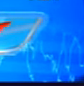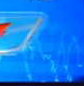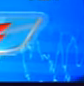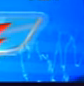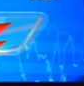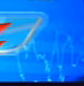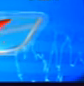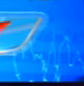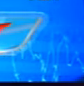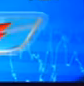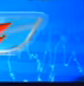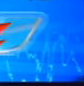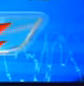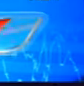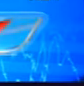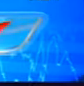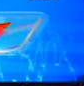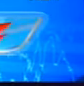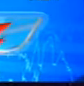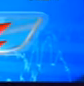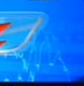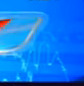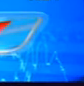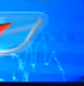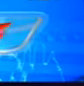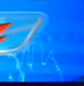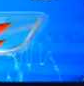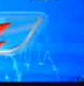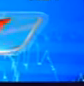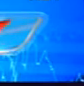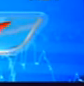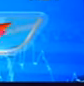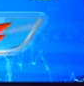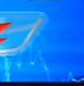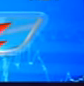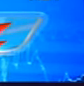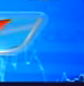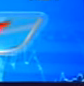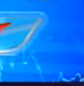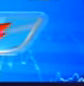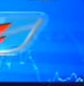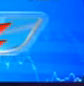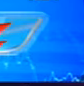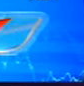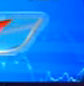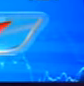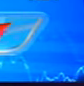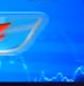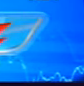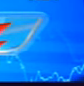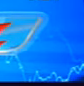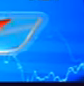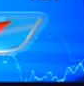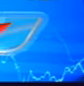17,807.06 จุด Nasdaq ลดลง 28.84 จุดขณะที่ S&P 500ลดลงไป 6.13 จุดไปปิดที่ระ